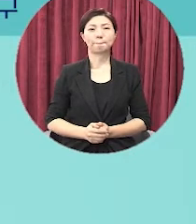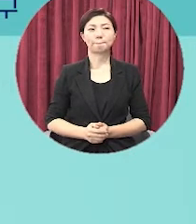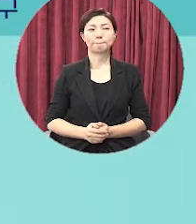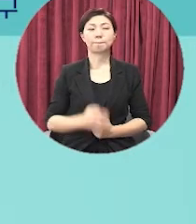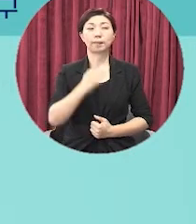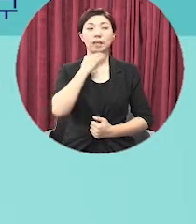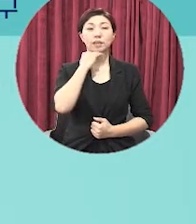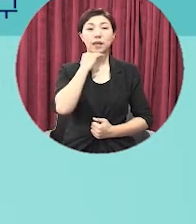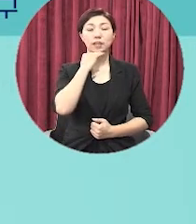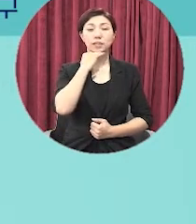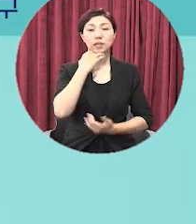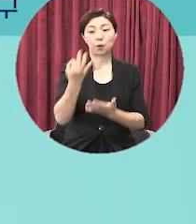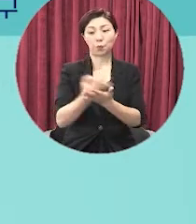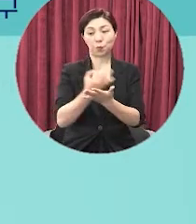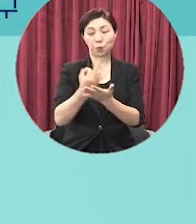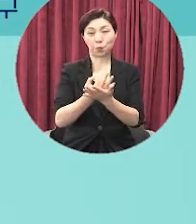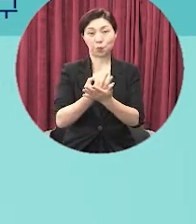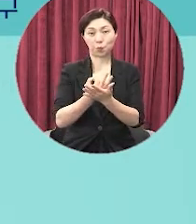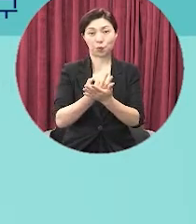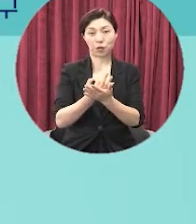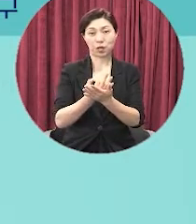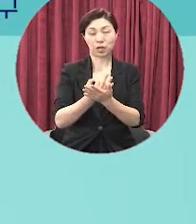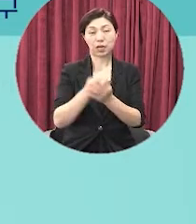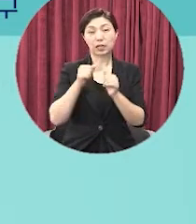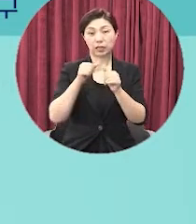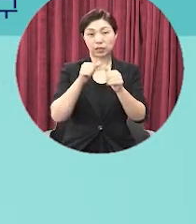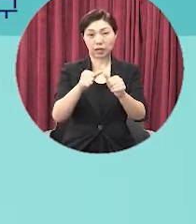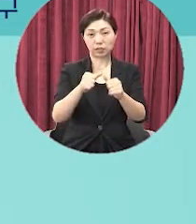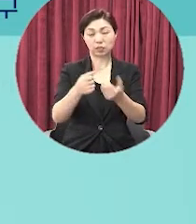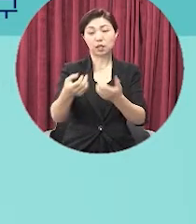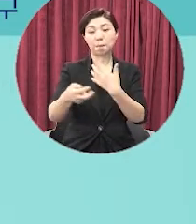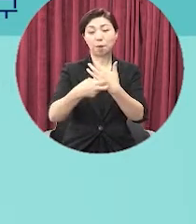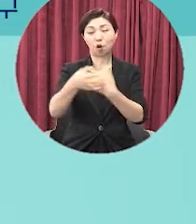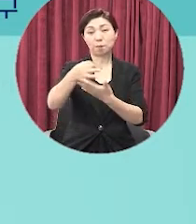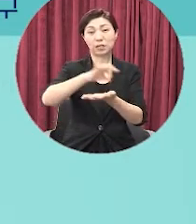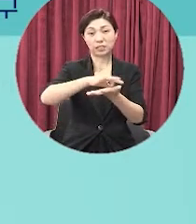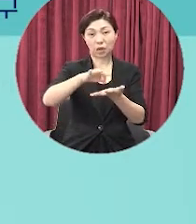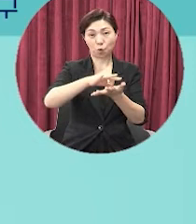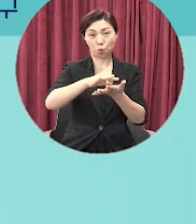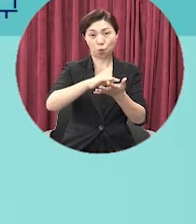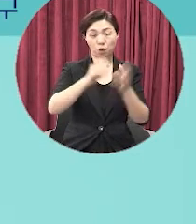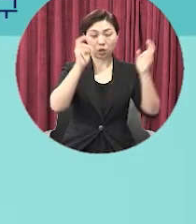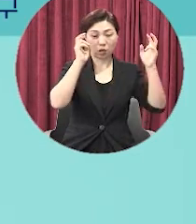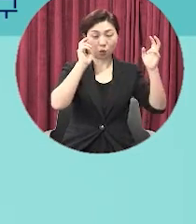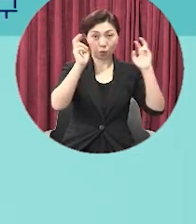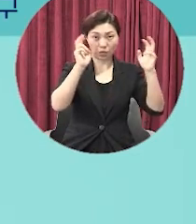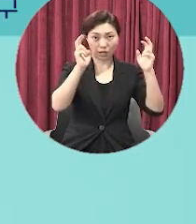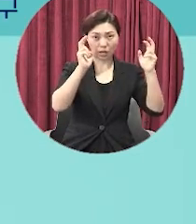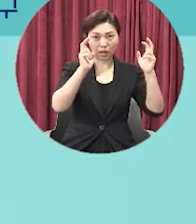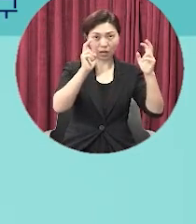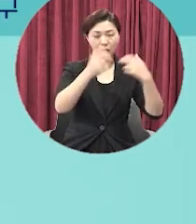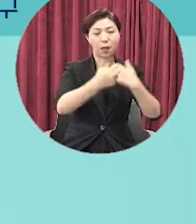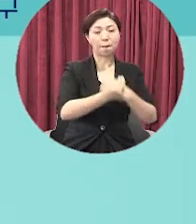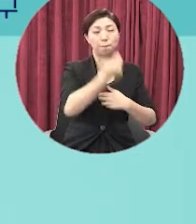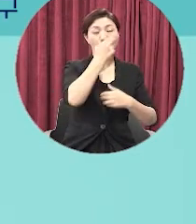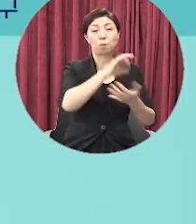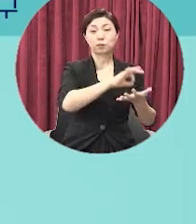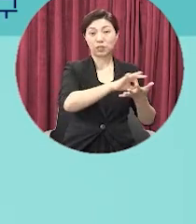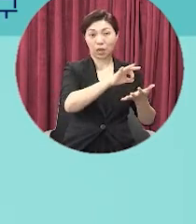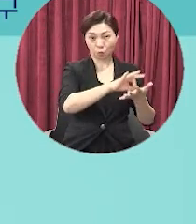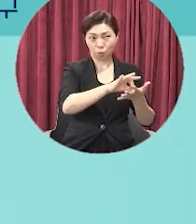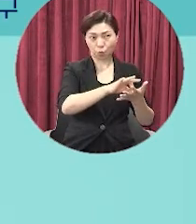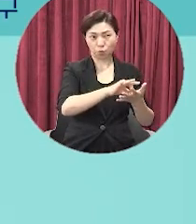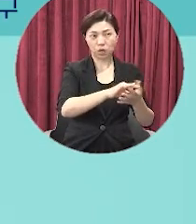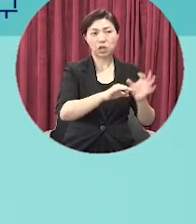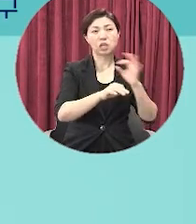연령별 소득 차이에 따른 의료비용 은 선 측 짱 gor 이용하는 세상에서 0에서 3 3 4